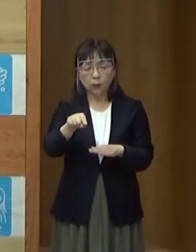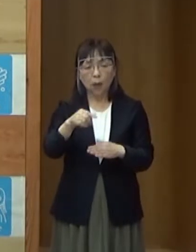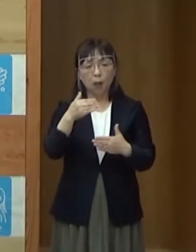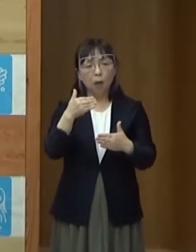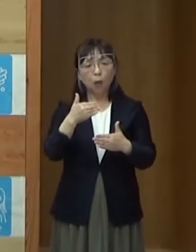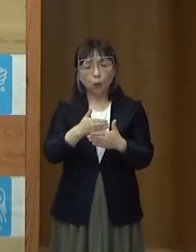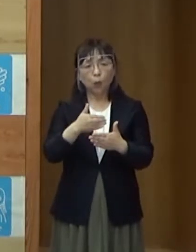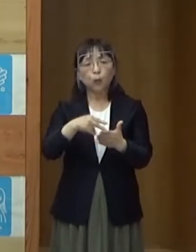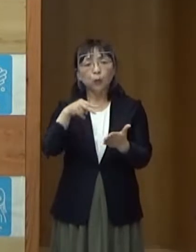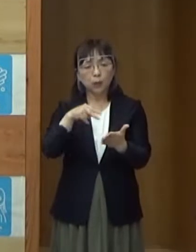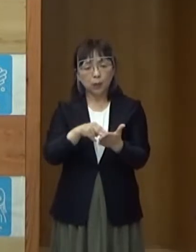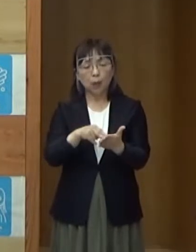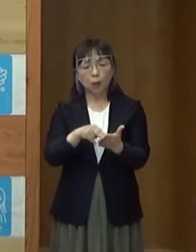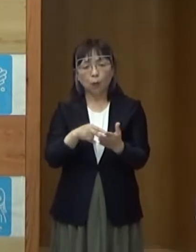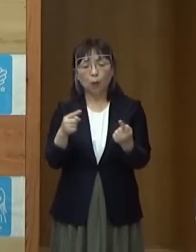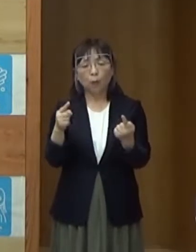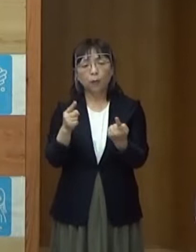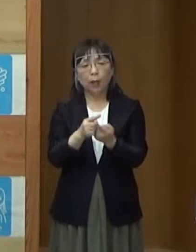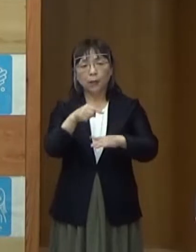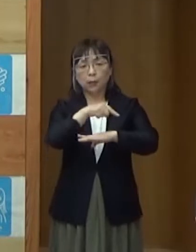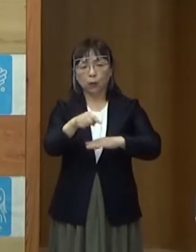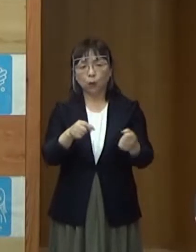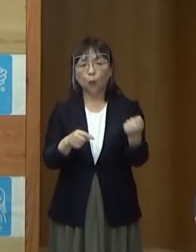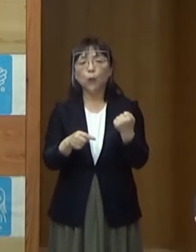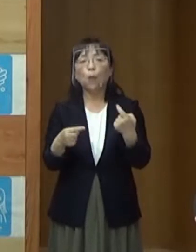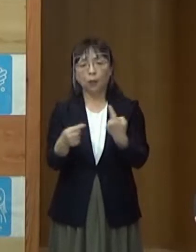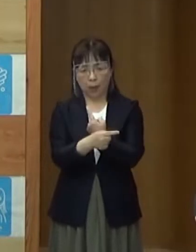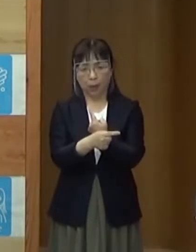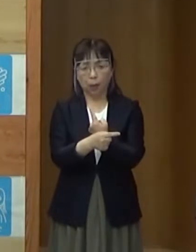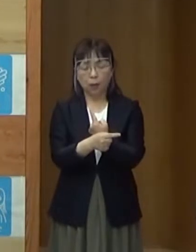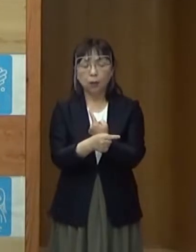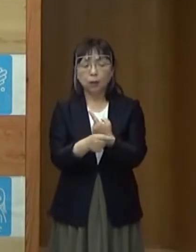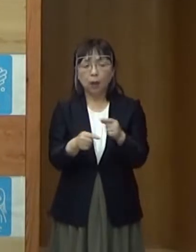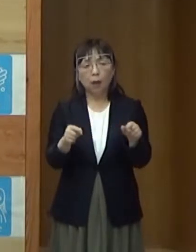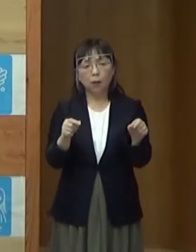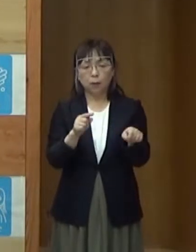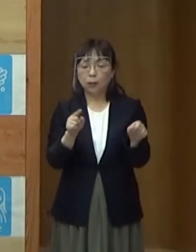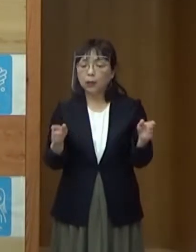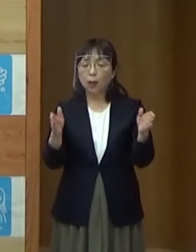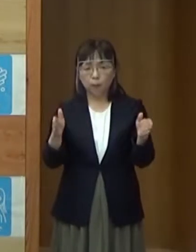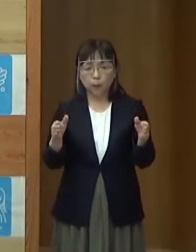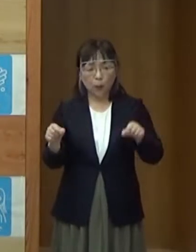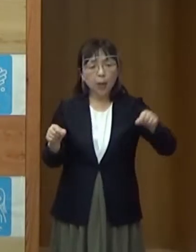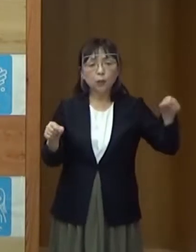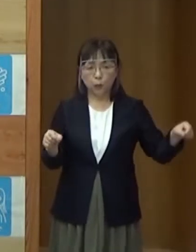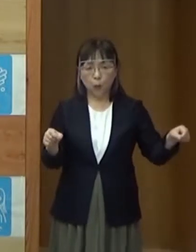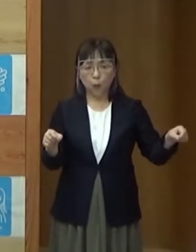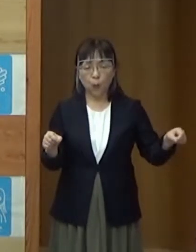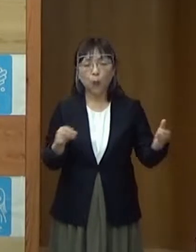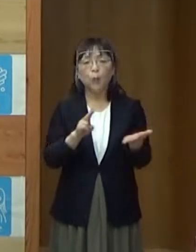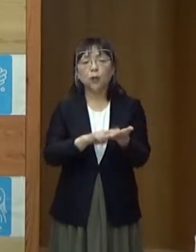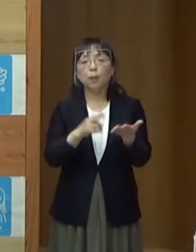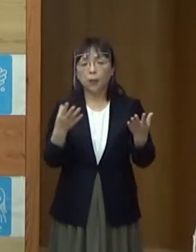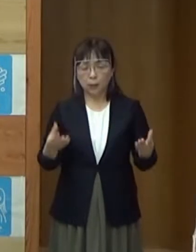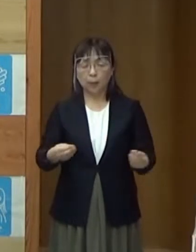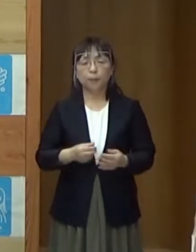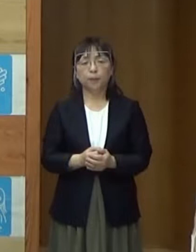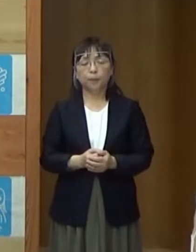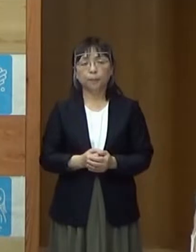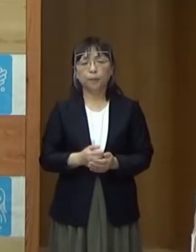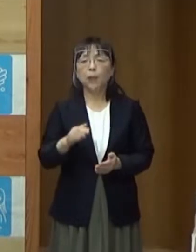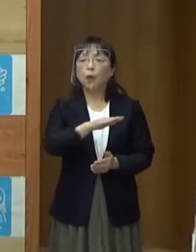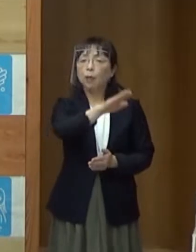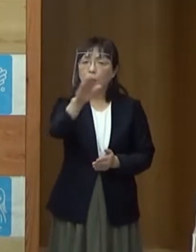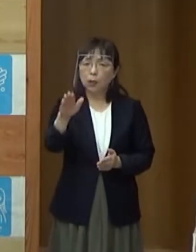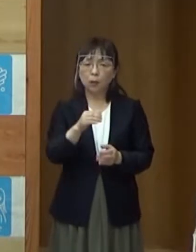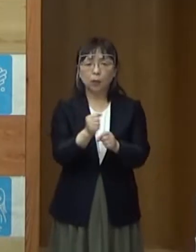の強化、そしてその対策期間延長ということといたしました。道民の